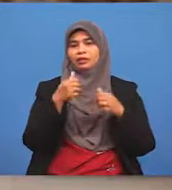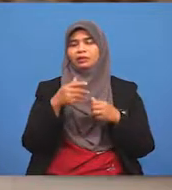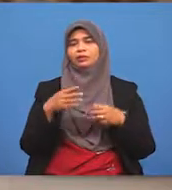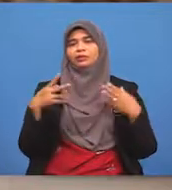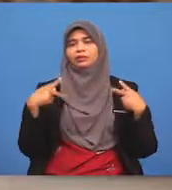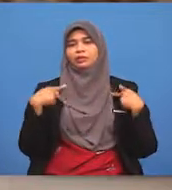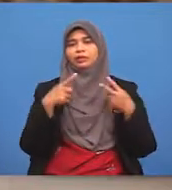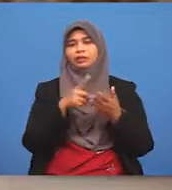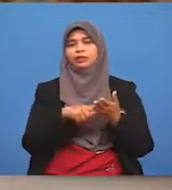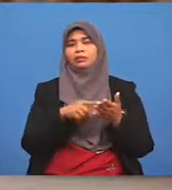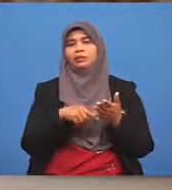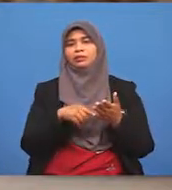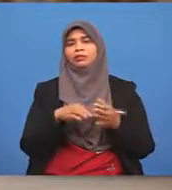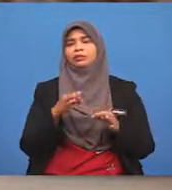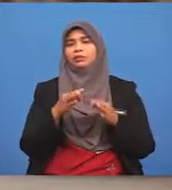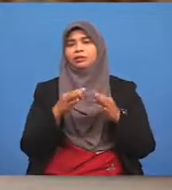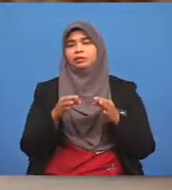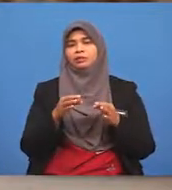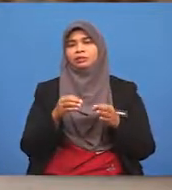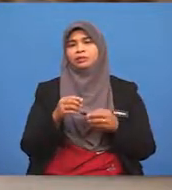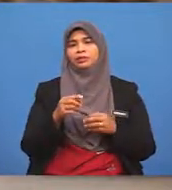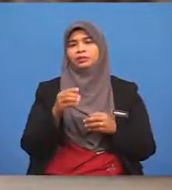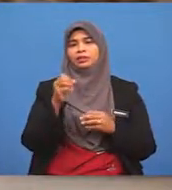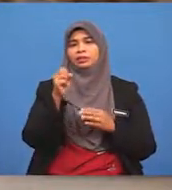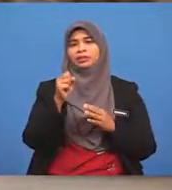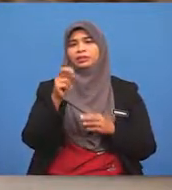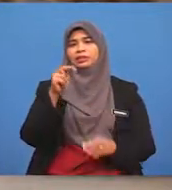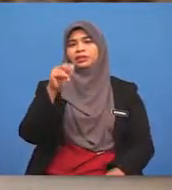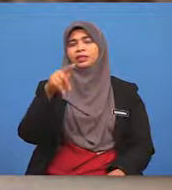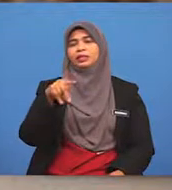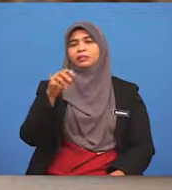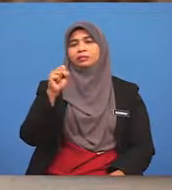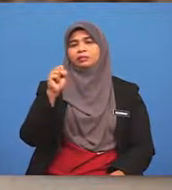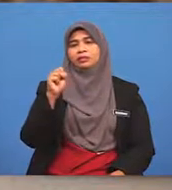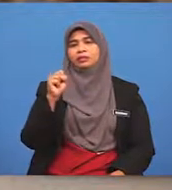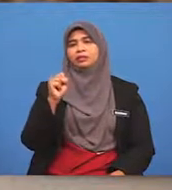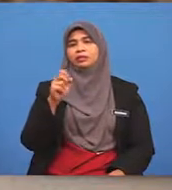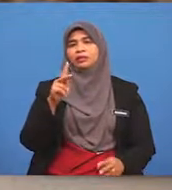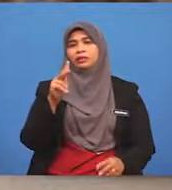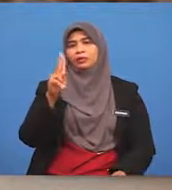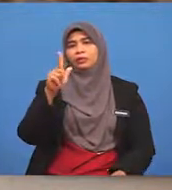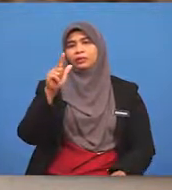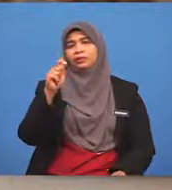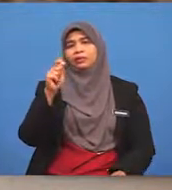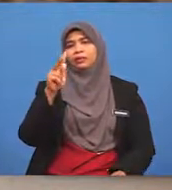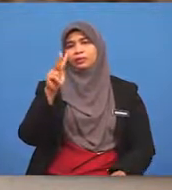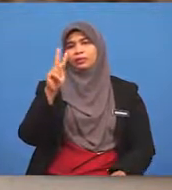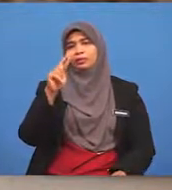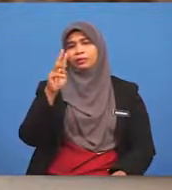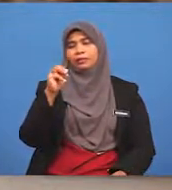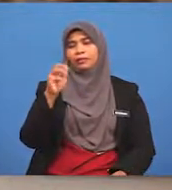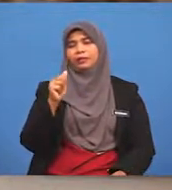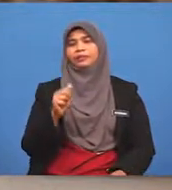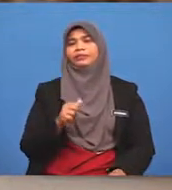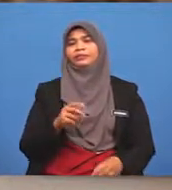Alhamdulillah, kita telah mendengar bacaan dan terjemahan ayat 12 hingga 13 surah